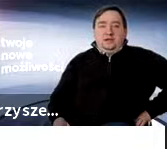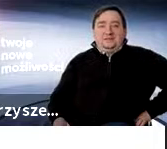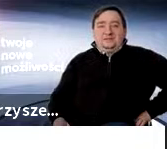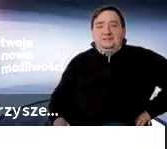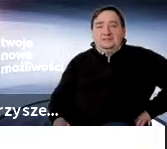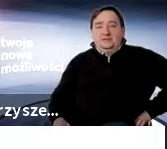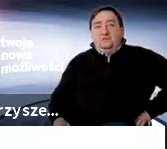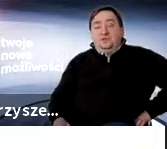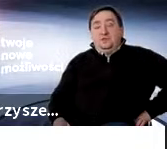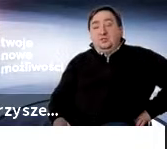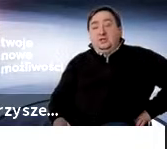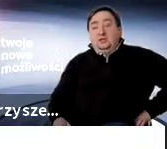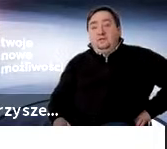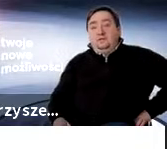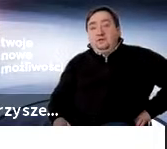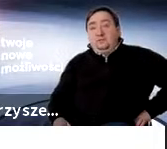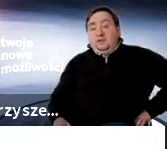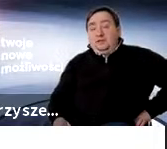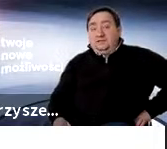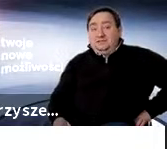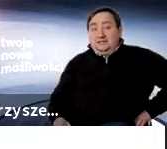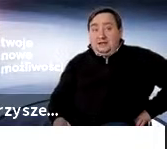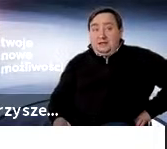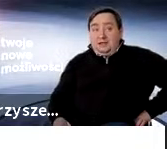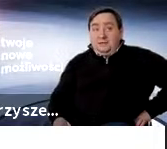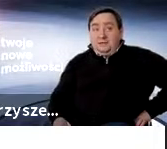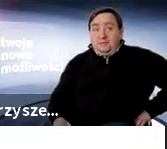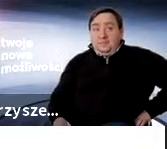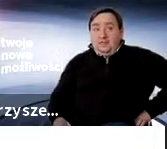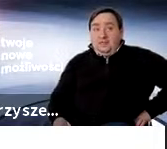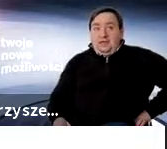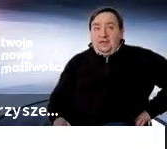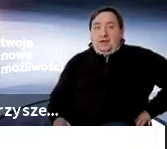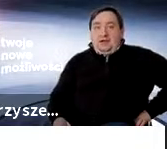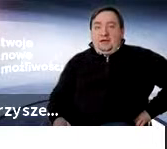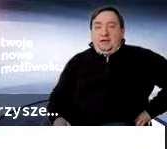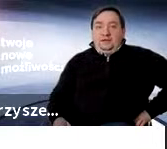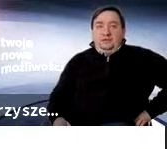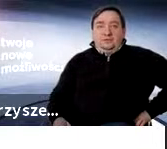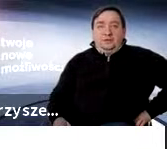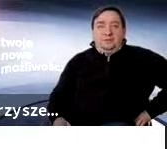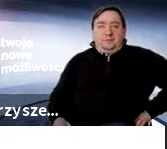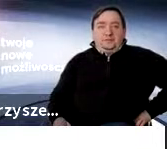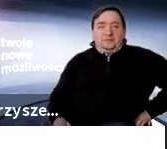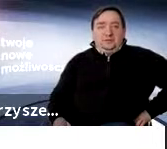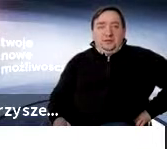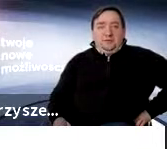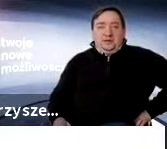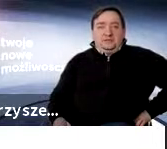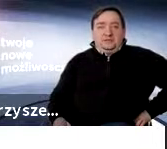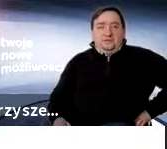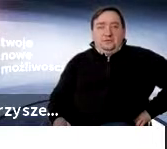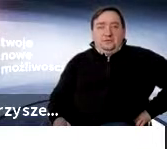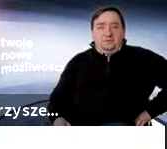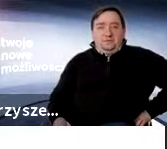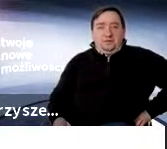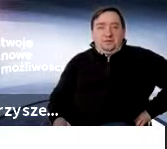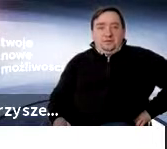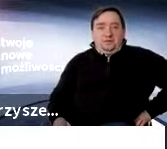świadczenie asysty również w formie zdalnej. I tutaj prezentujemy